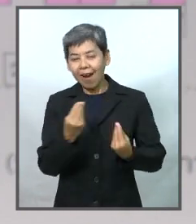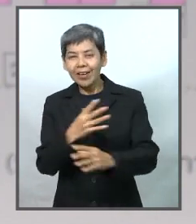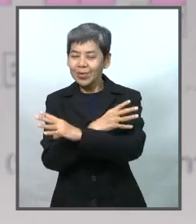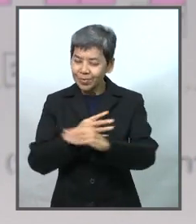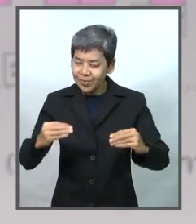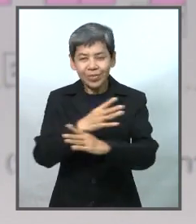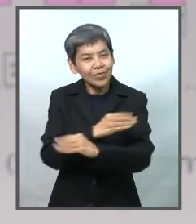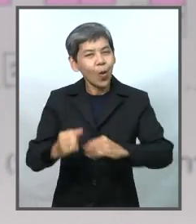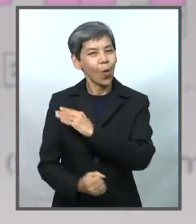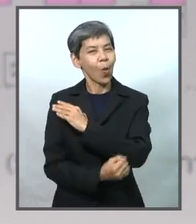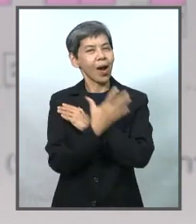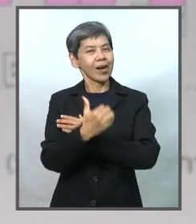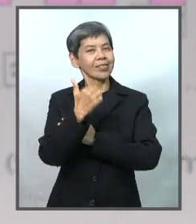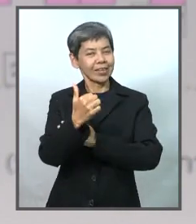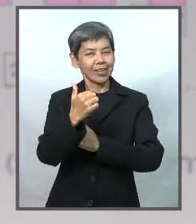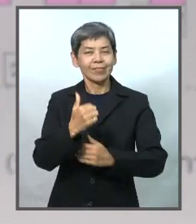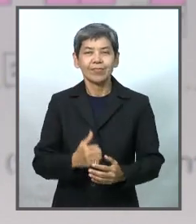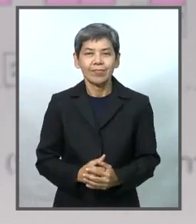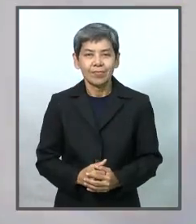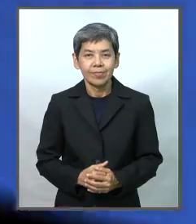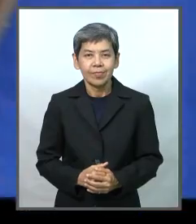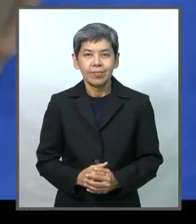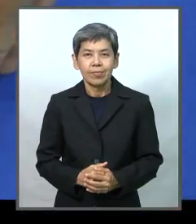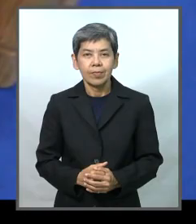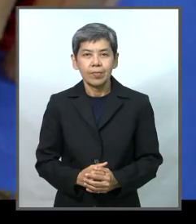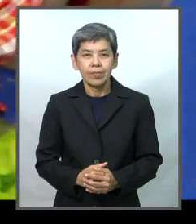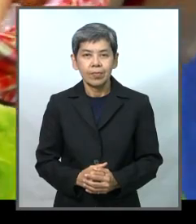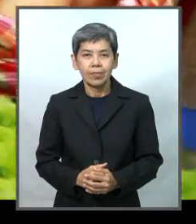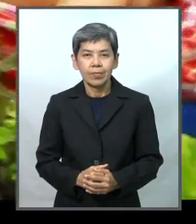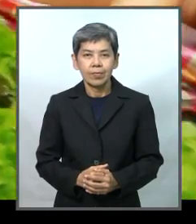ให้กับคุณในการสร้างโอกาสซึ่งกันและกันได้มากยิ่งขึ้นค่ะ